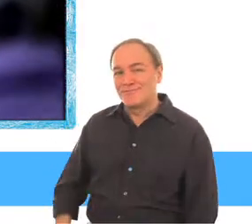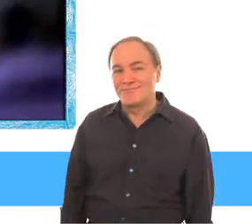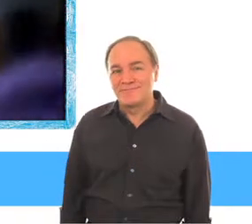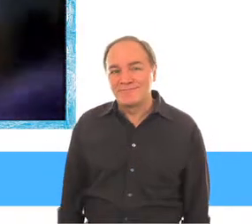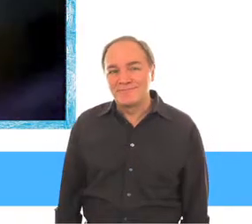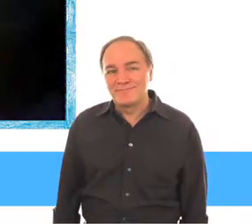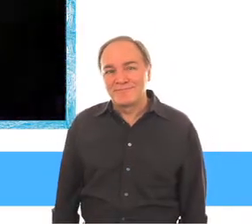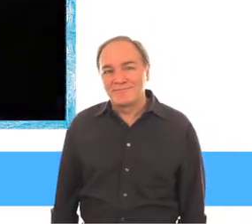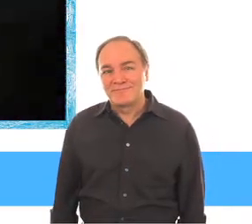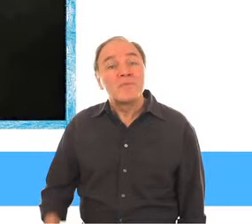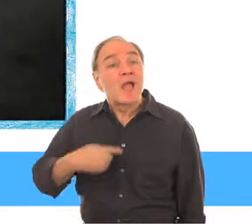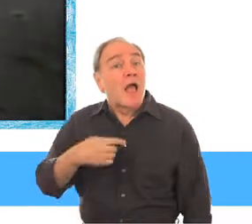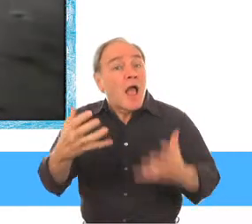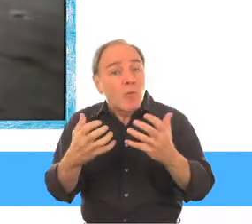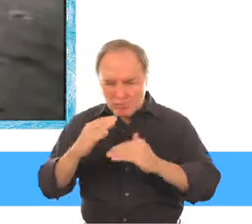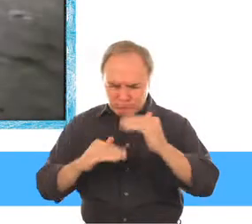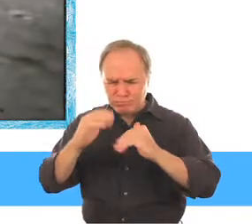langue des signes.